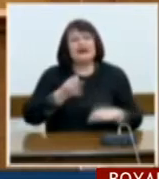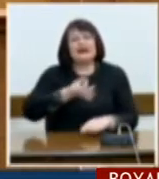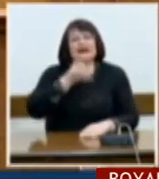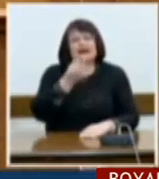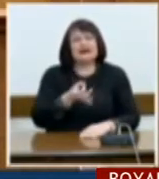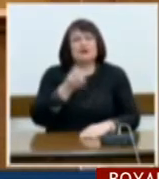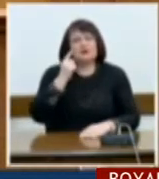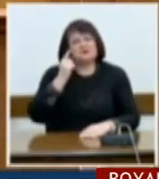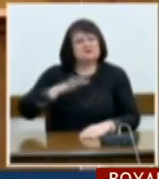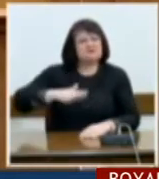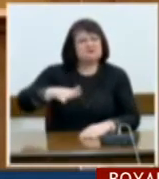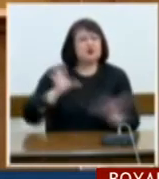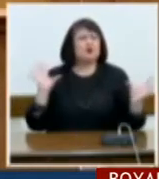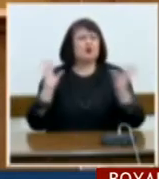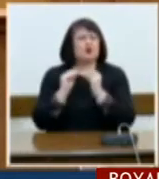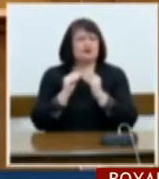εκτίμηση, έναν απολογισμό